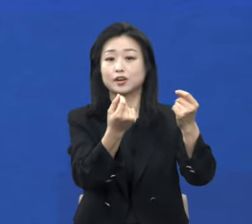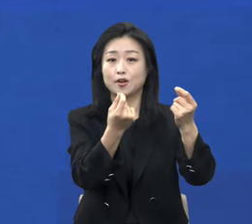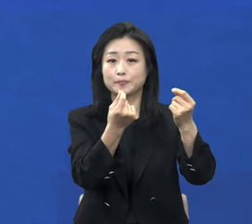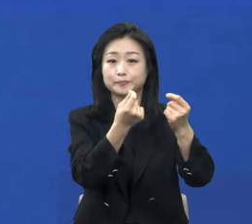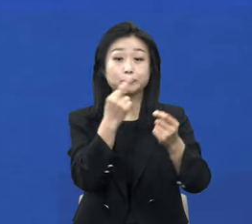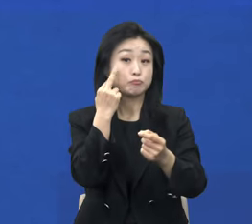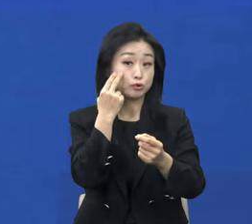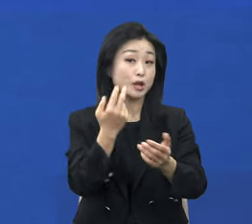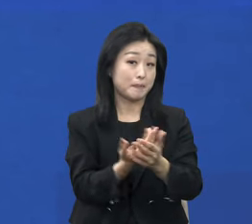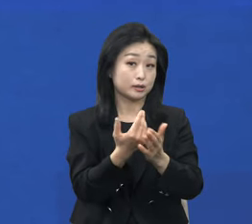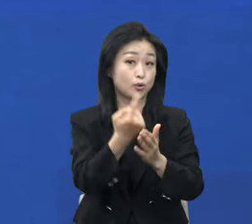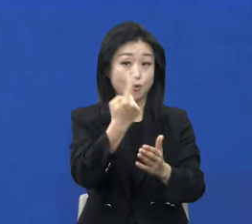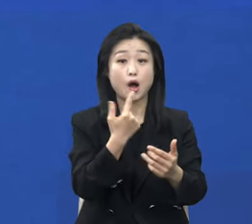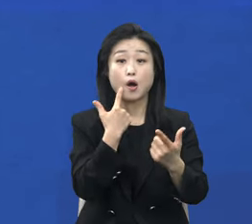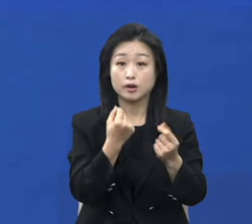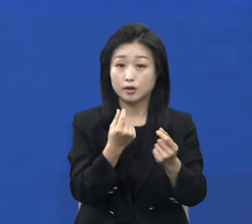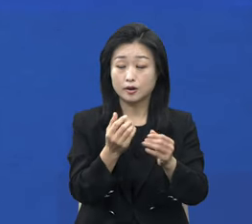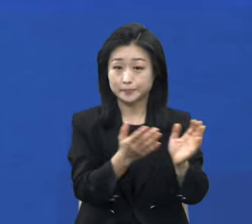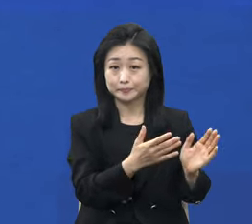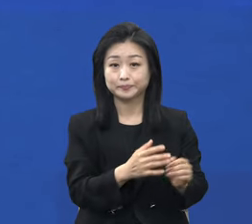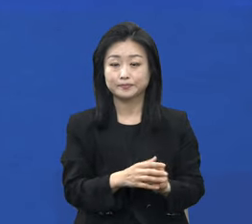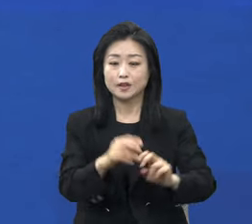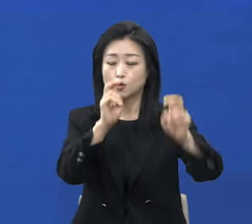분야에서도 가맹점주와